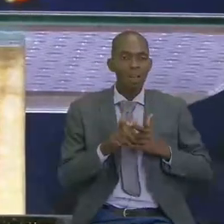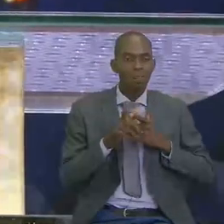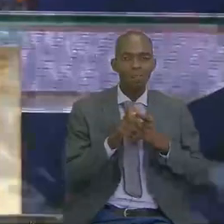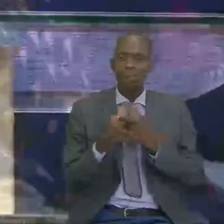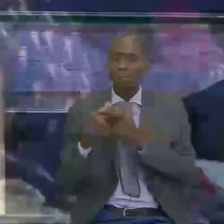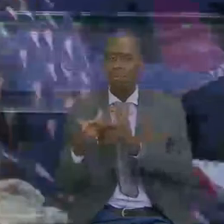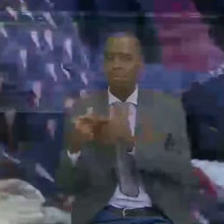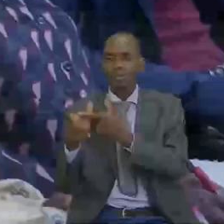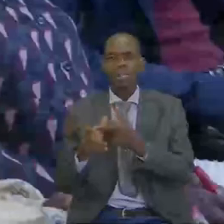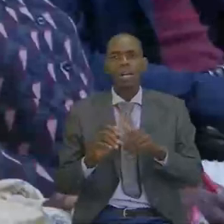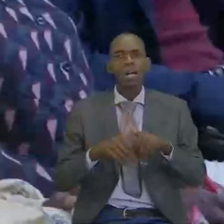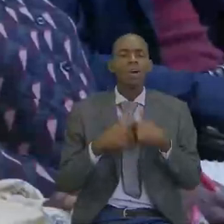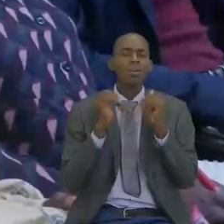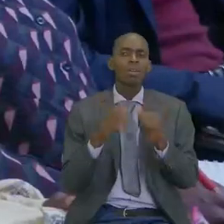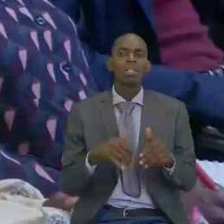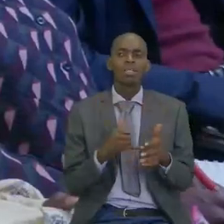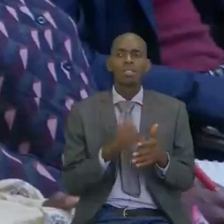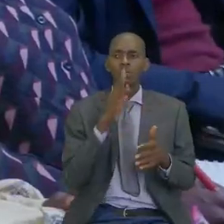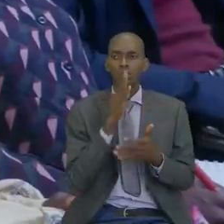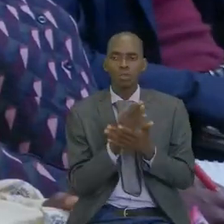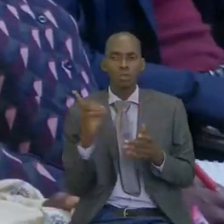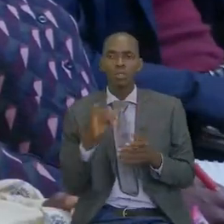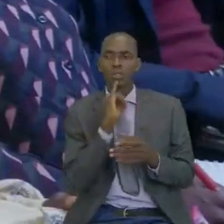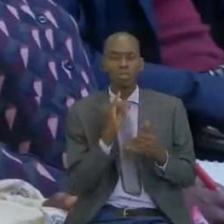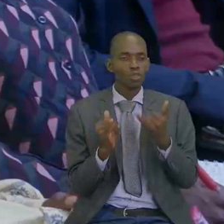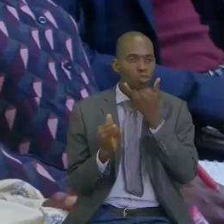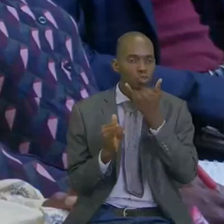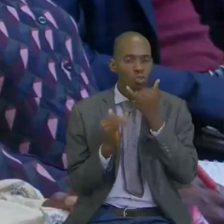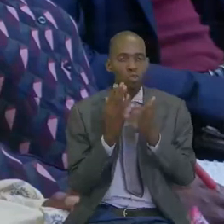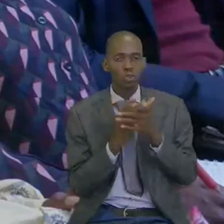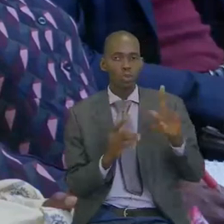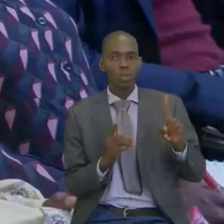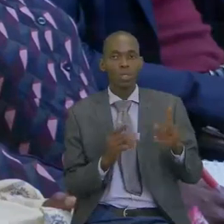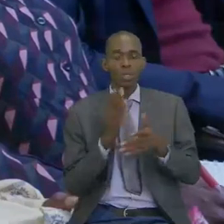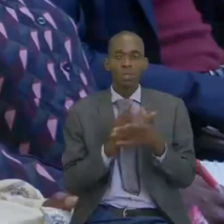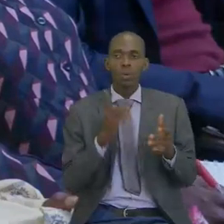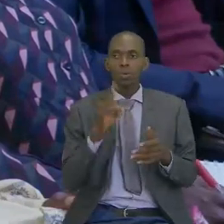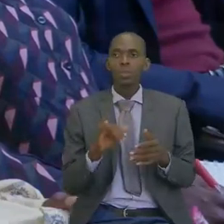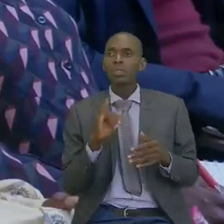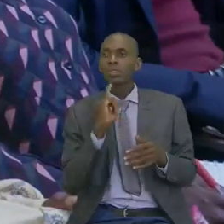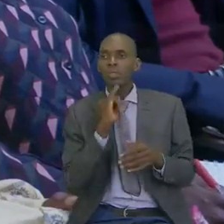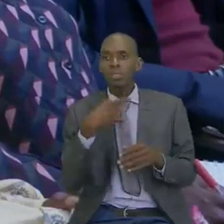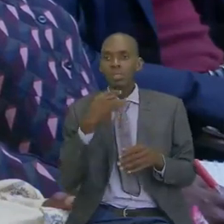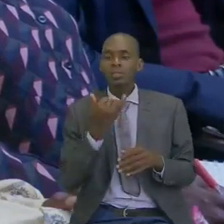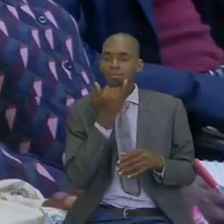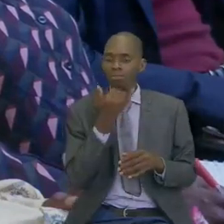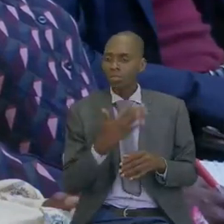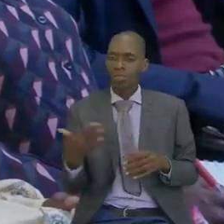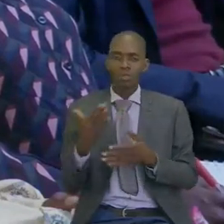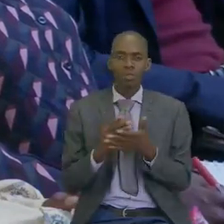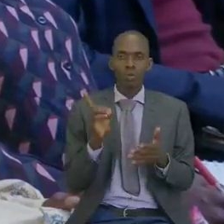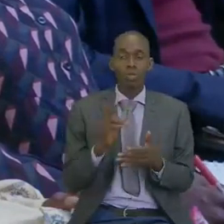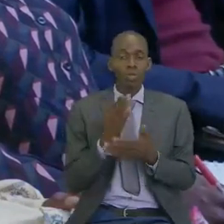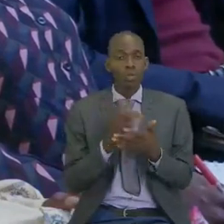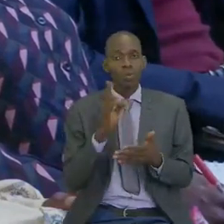être? Quelqu'un a tort quelque part. Quelqu'un est naïf quelque part. Quelqu'un est